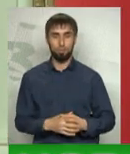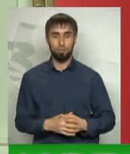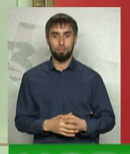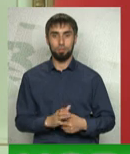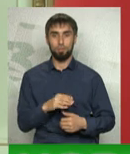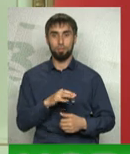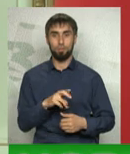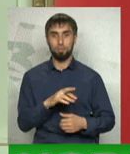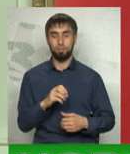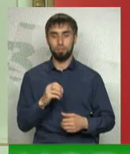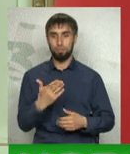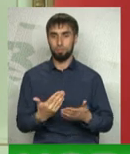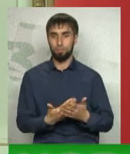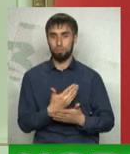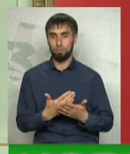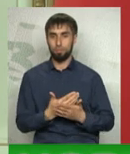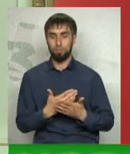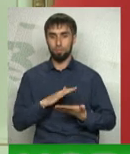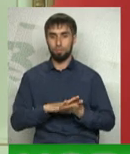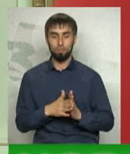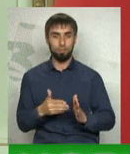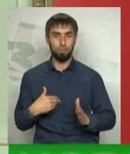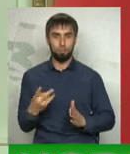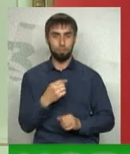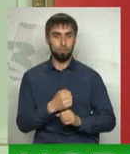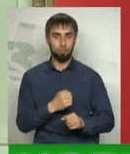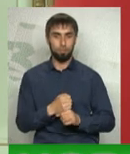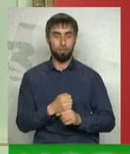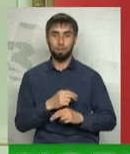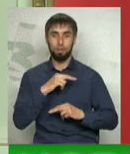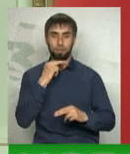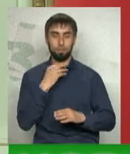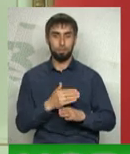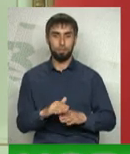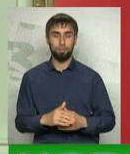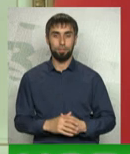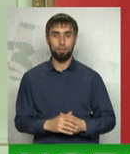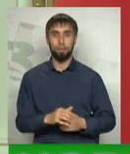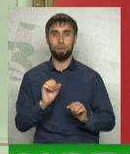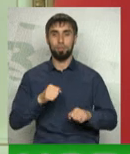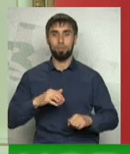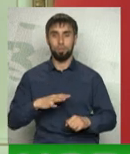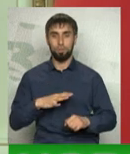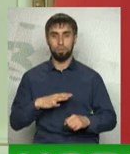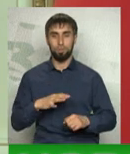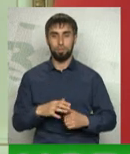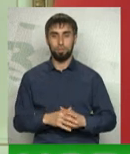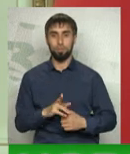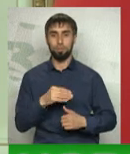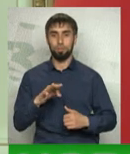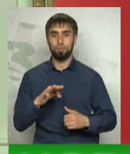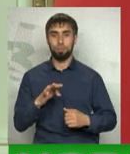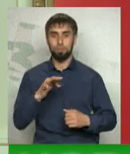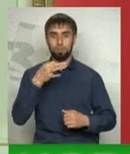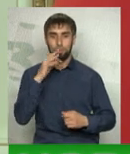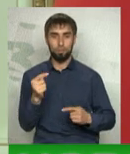более в современных условиях нам надо это делать, внимание обращать, может быть, как-то обмен